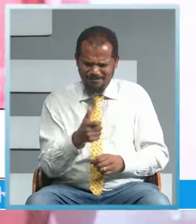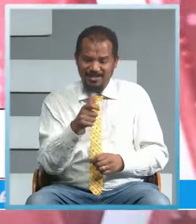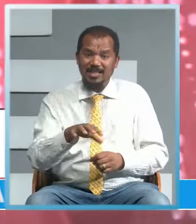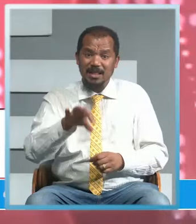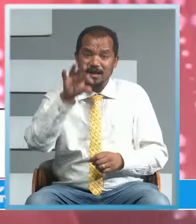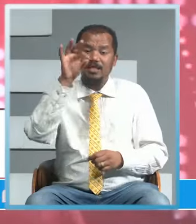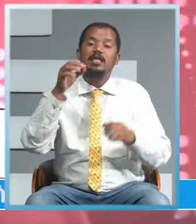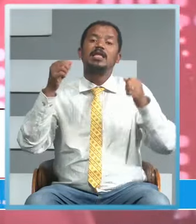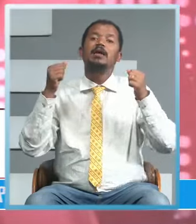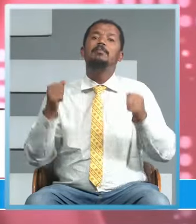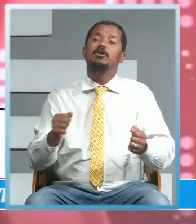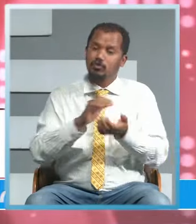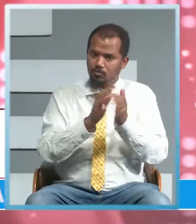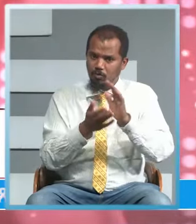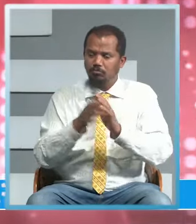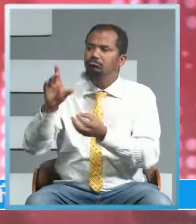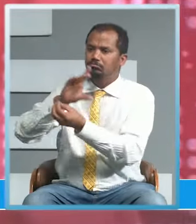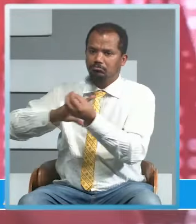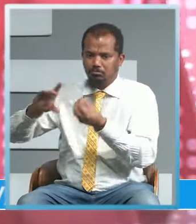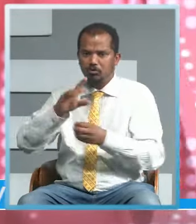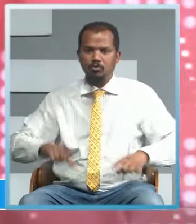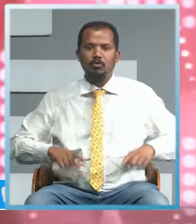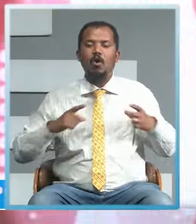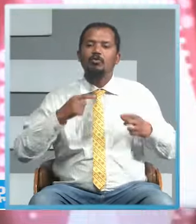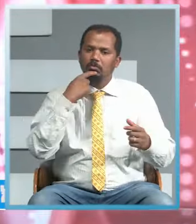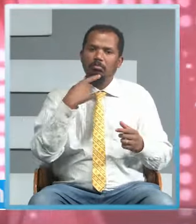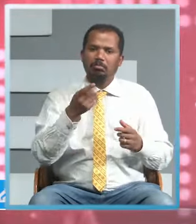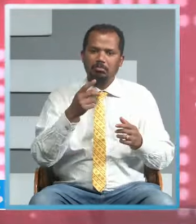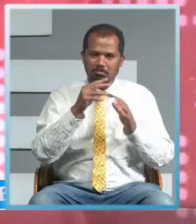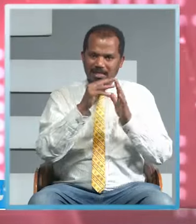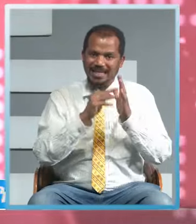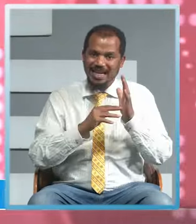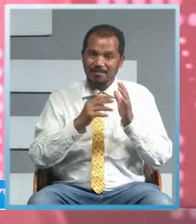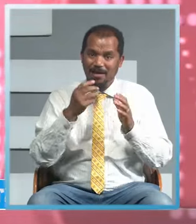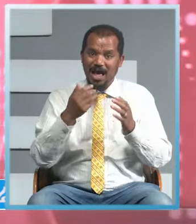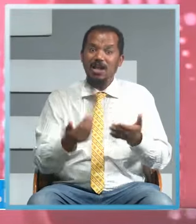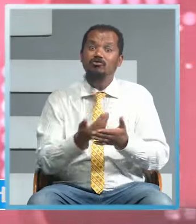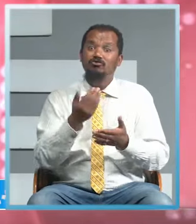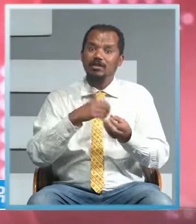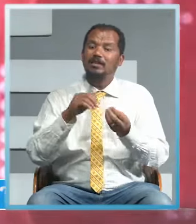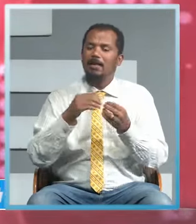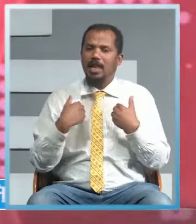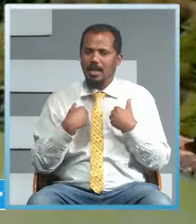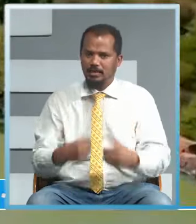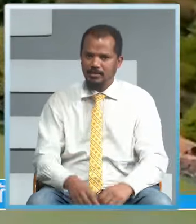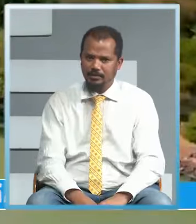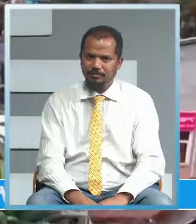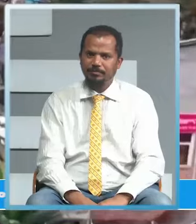ለማግኘት የሚያስችል መሆኑን የክልሉ ኗሪዎች ተናግረዋል። መስከረም አዲሱ ተጨማሪ አላት።